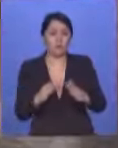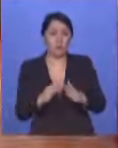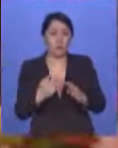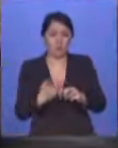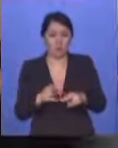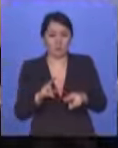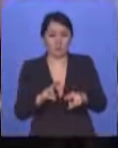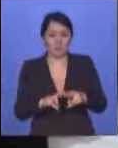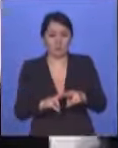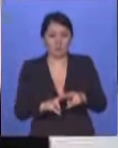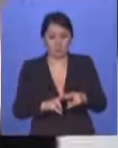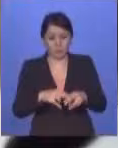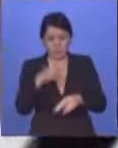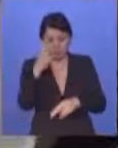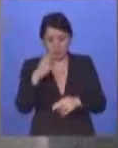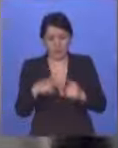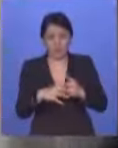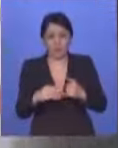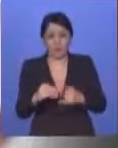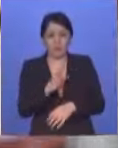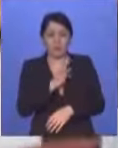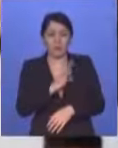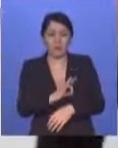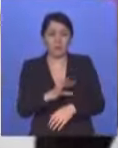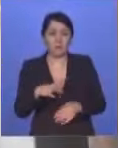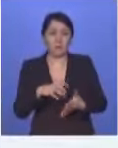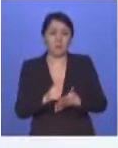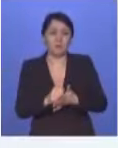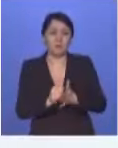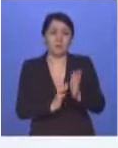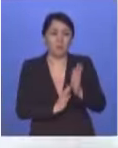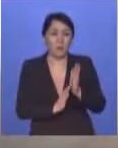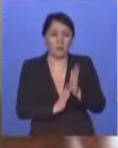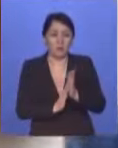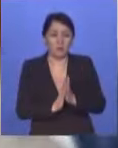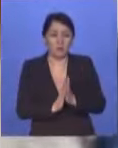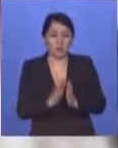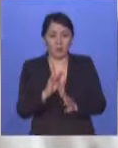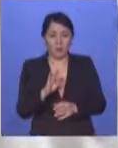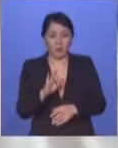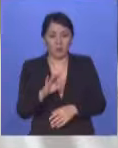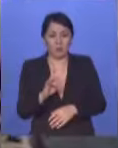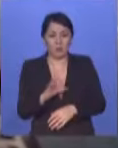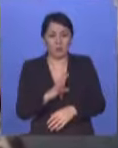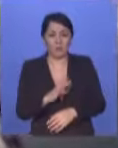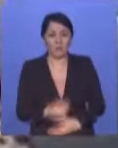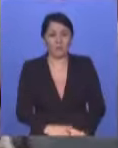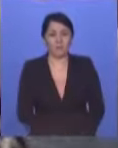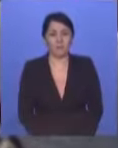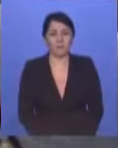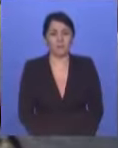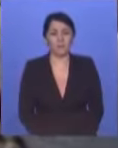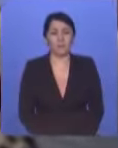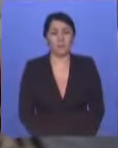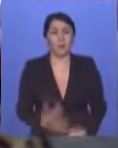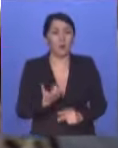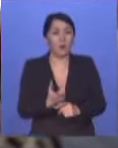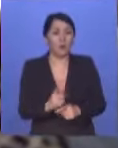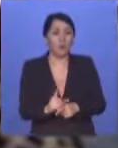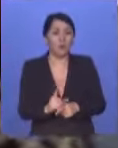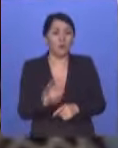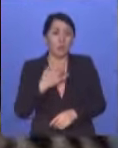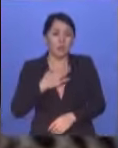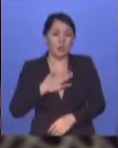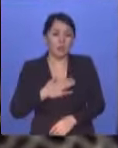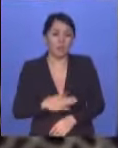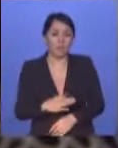что привыкли работать на земле. Занимаемся садоводством, отметила Кульджауар Жексембиновна. Ризамон. Очень довольна